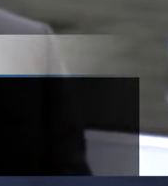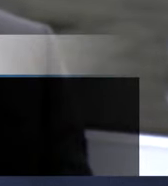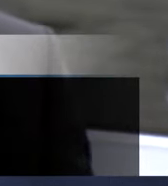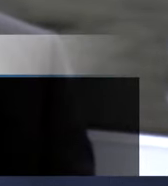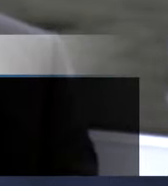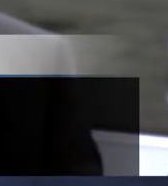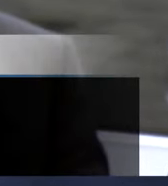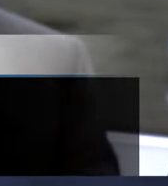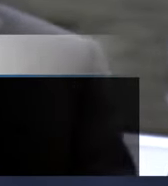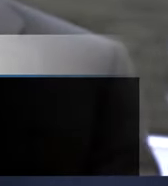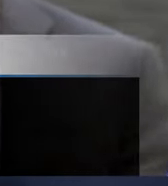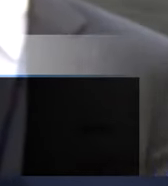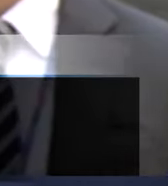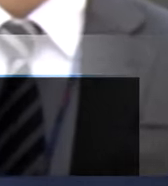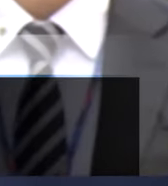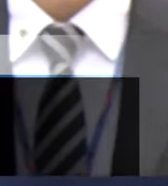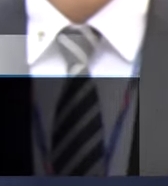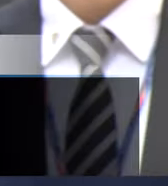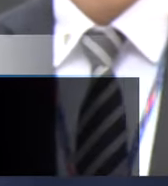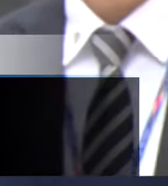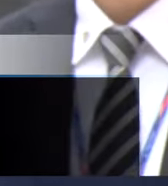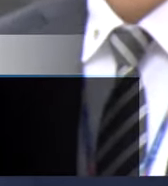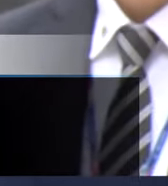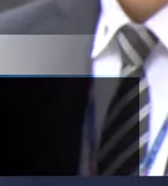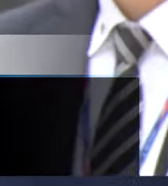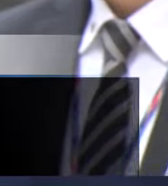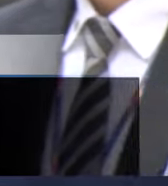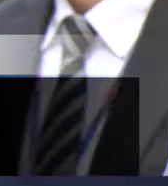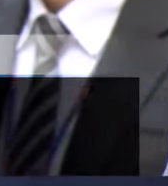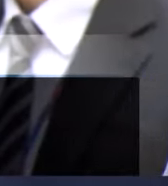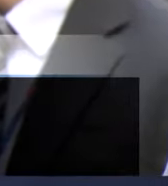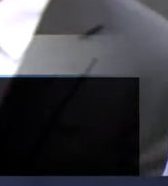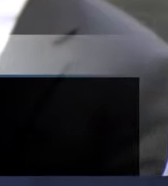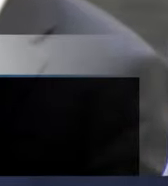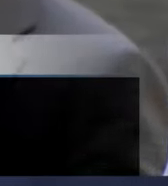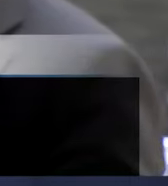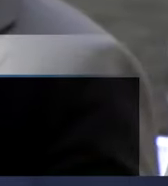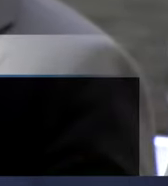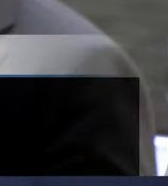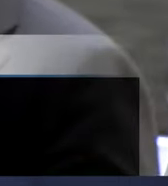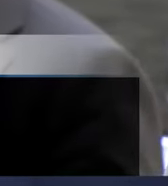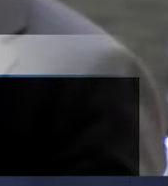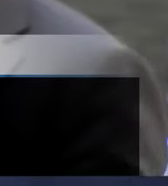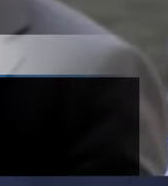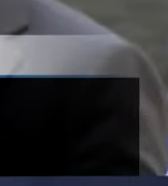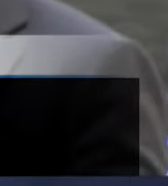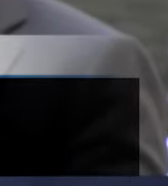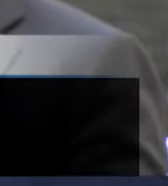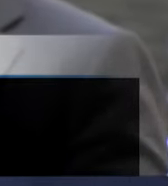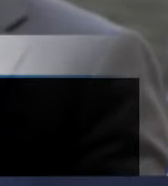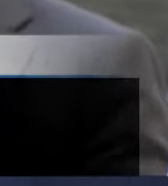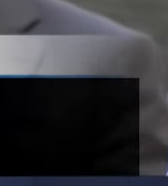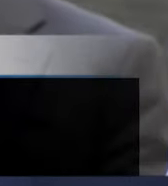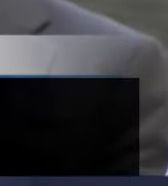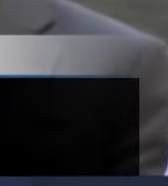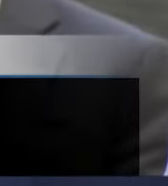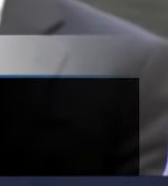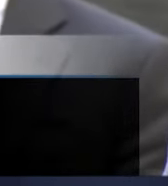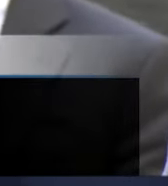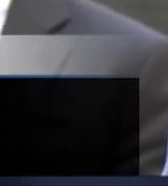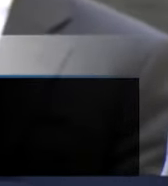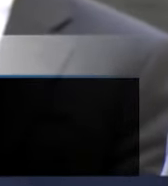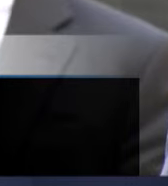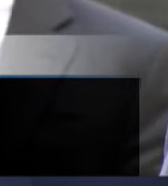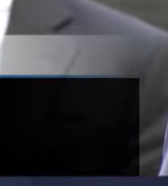여러분의 신성한 한 표 한 표를 모아서 대한민국의 새로운 역사를 우리 국민 여러분의